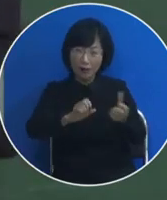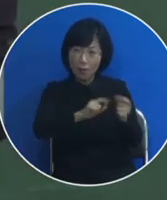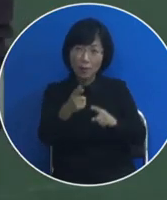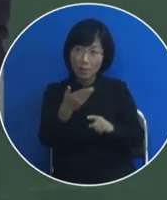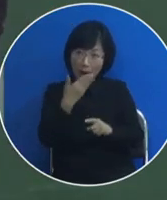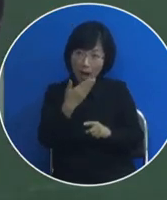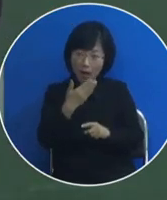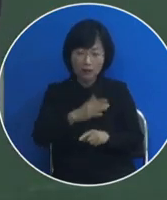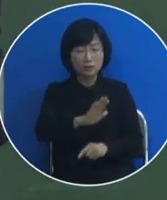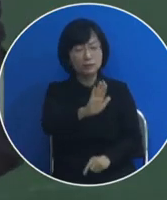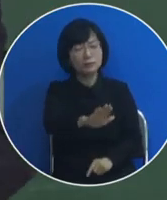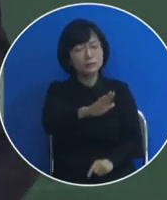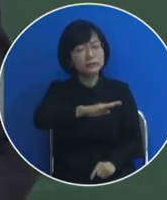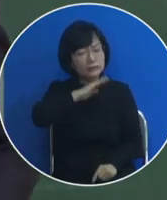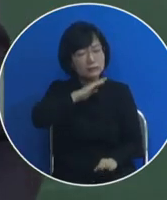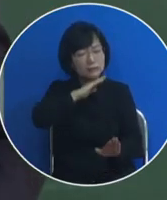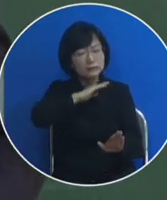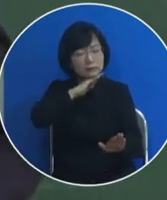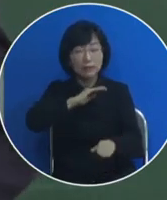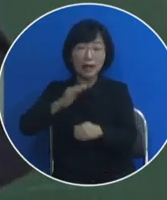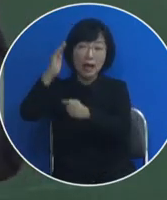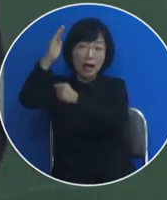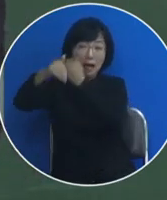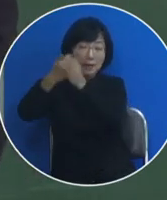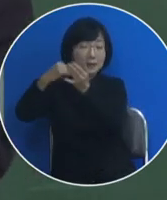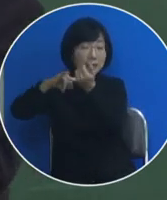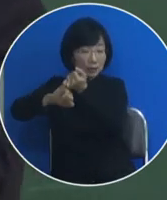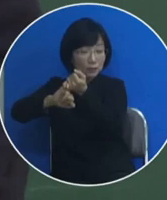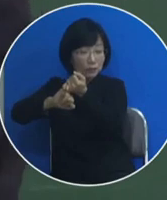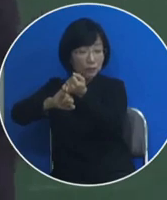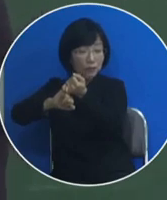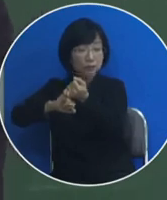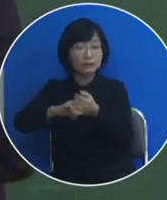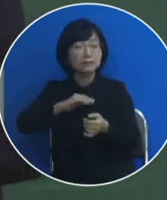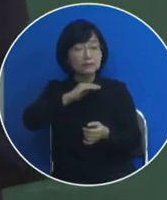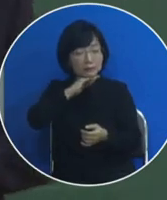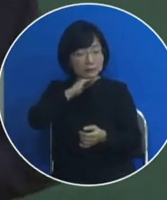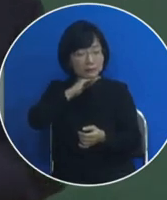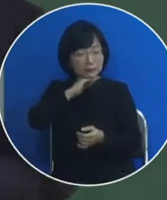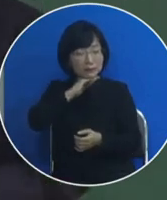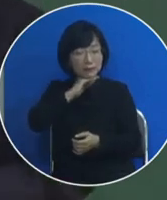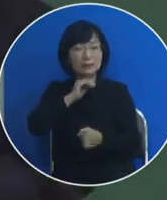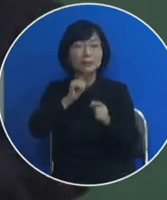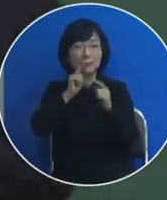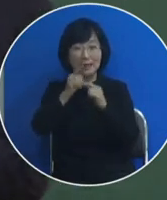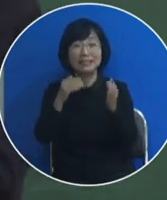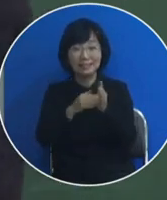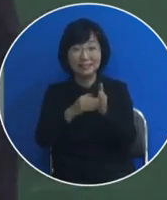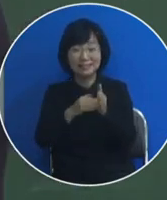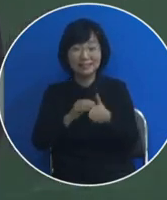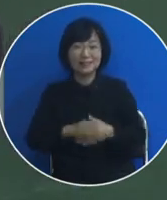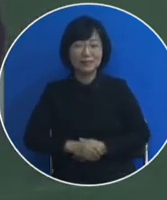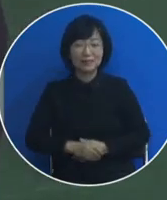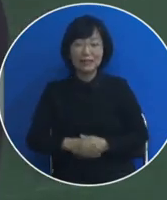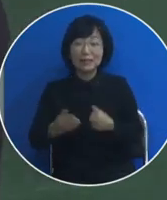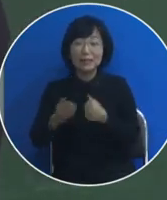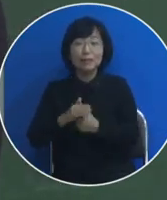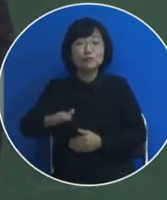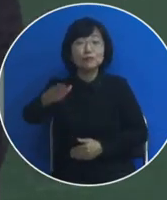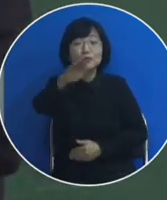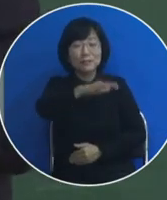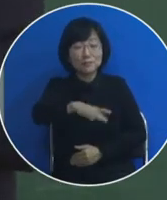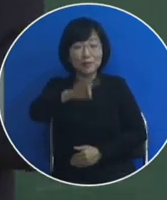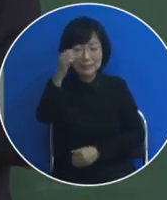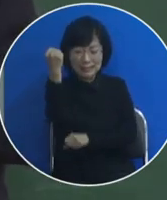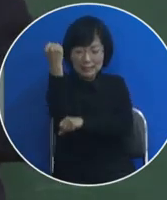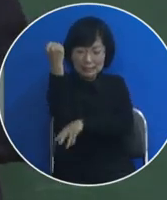아버지가 약속하신 거 기다리라. Wait for what the Father has promised. 그러면 우리는 기본부터 먼저 빨리 갖춰놓고 이 중요한